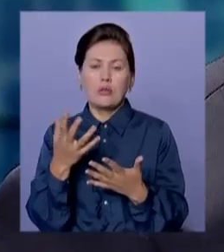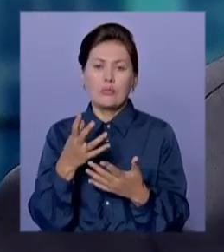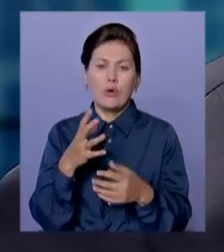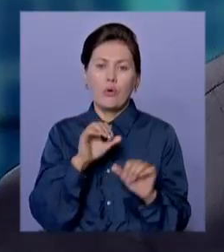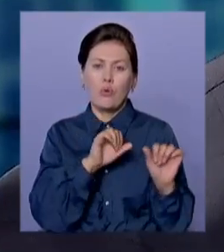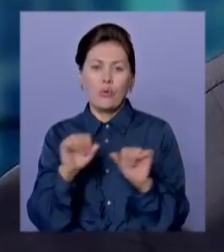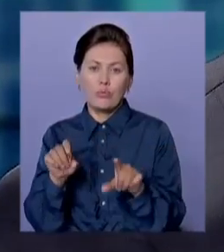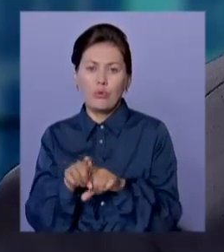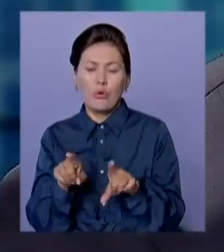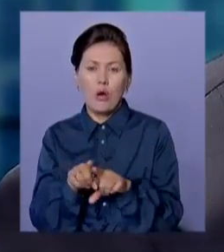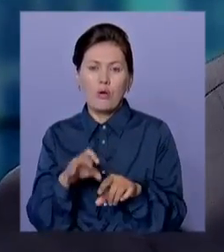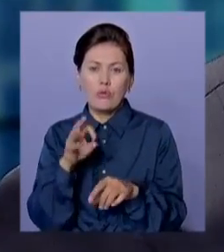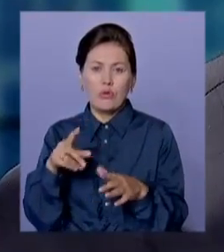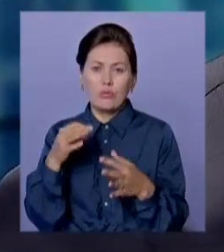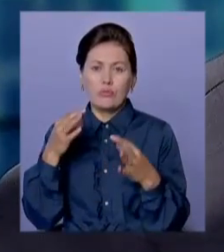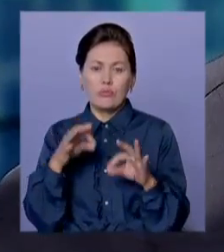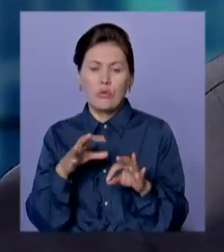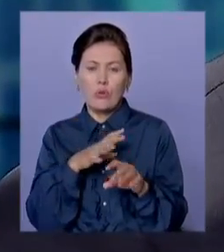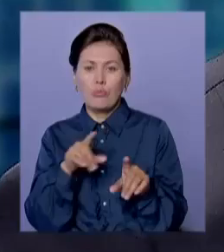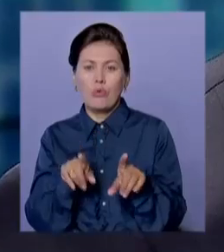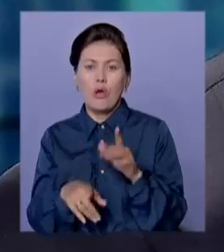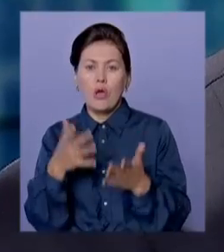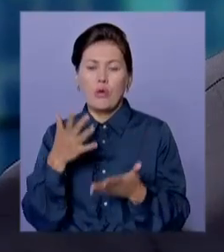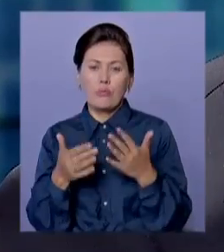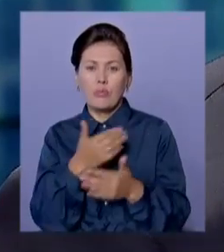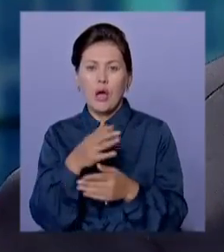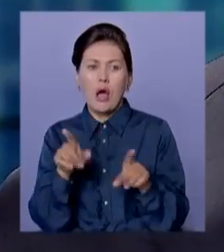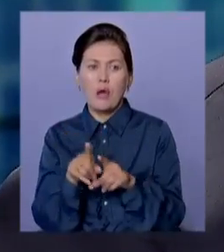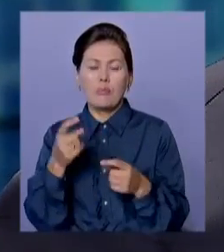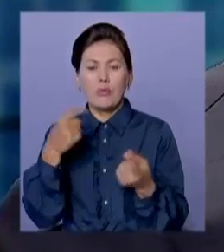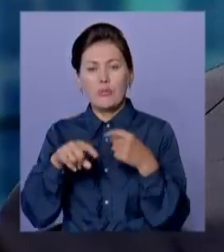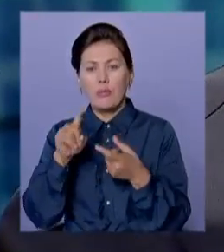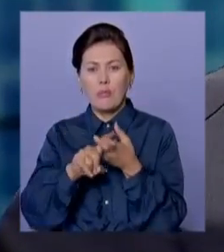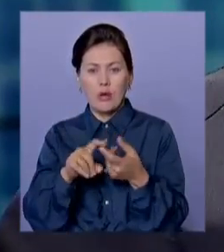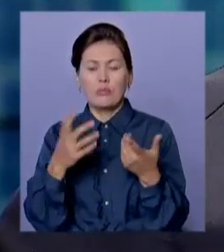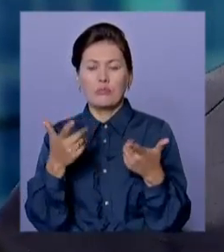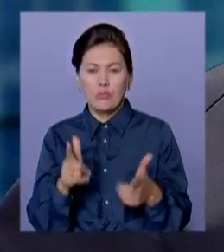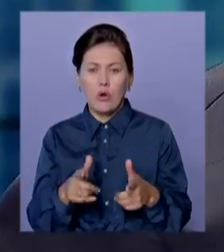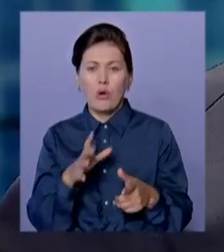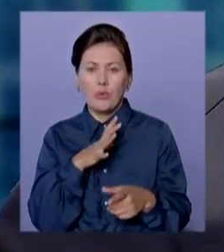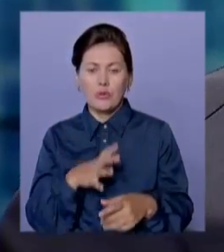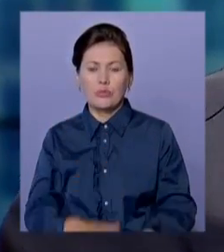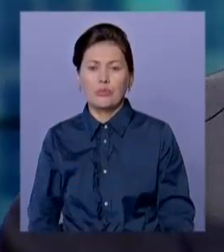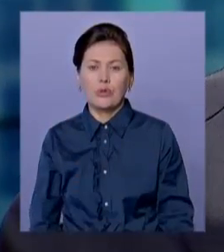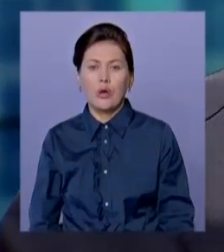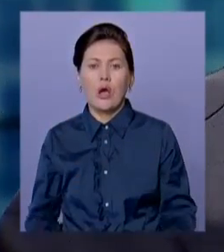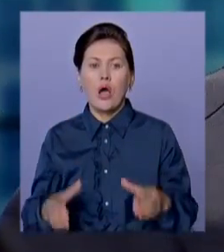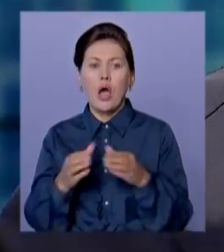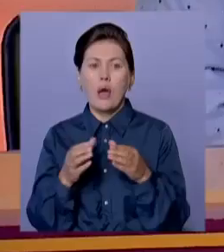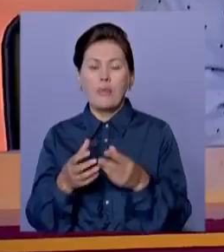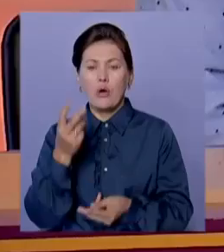қорғаушымыз гол жіберіп алмаса, қалай біз бір-біріне байланысты. Бір-біріне әрине байланысты. Командалық